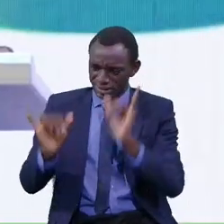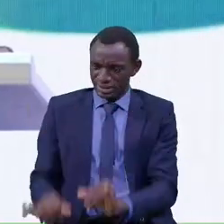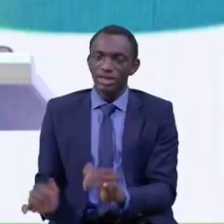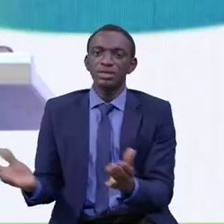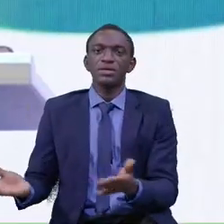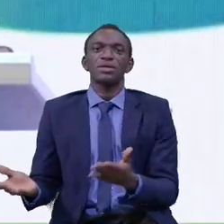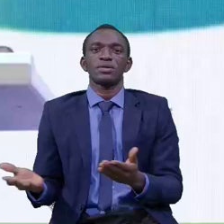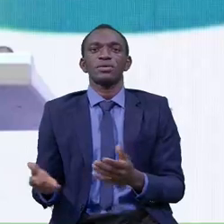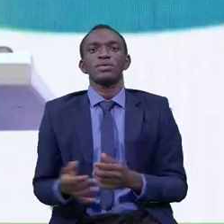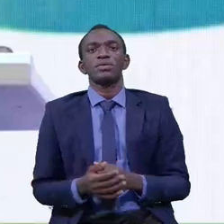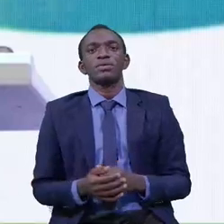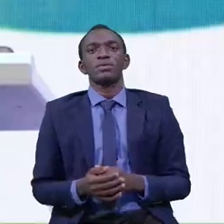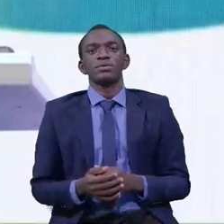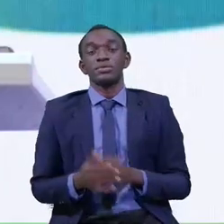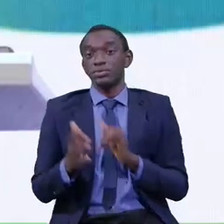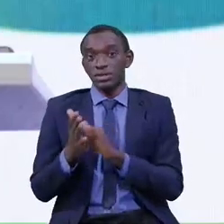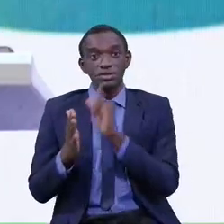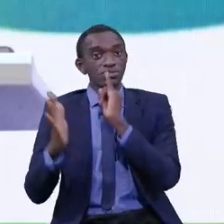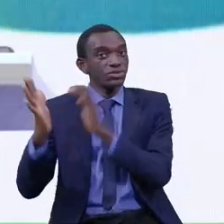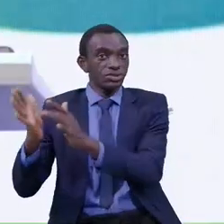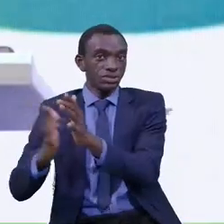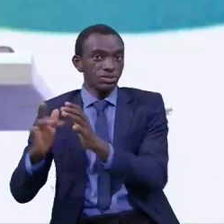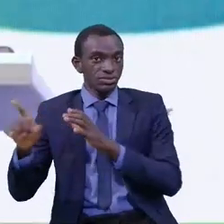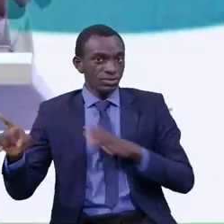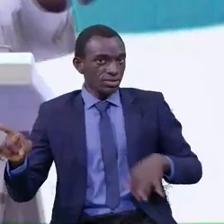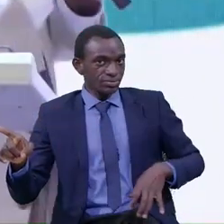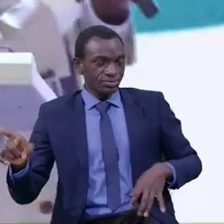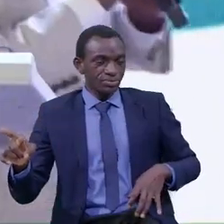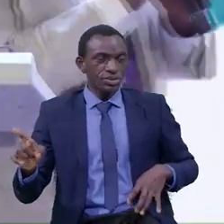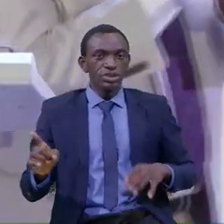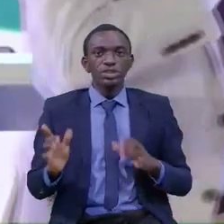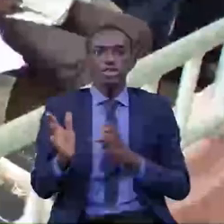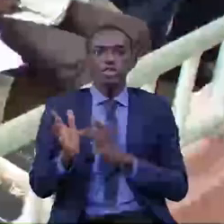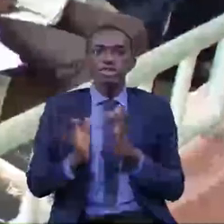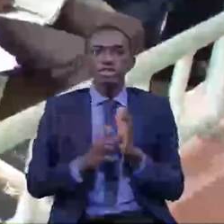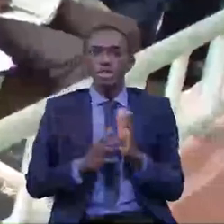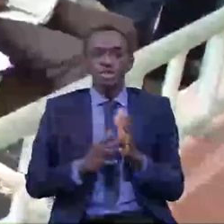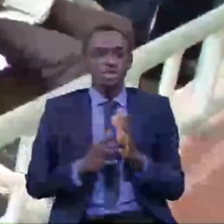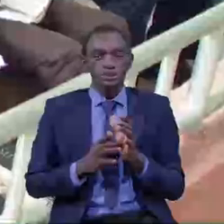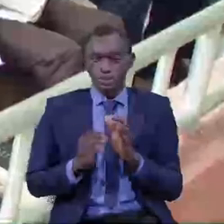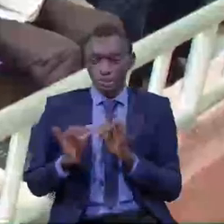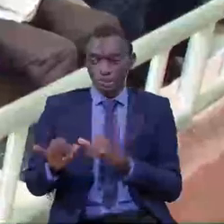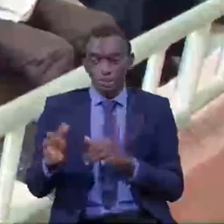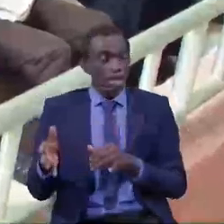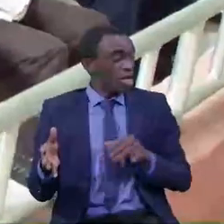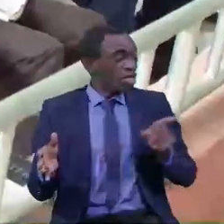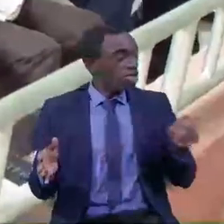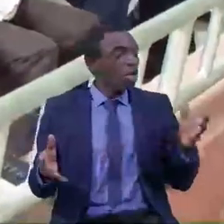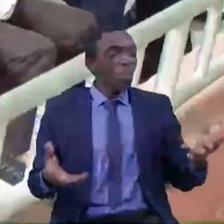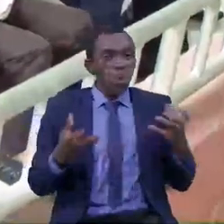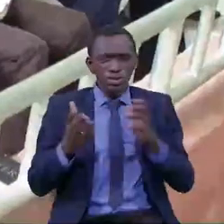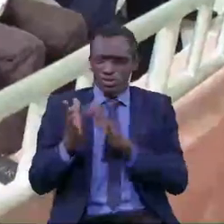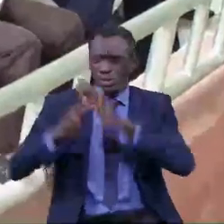point. Ça, c'est Jésus. Il voulait localiser Jésus. Il ne comprenait